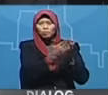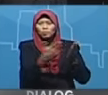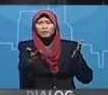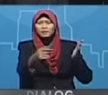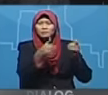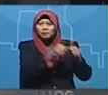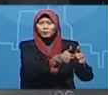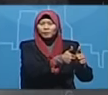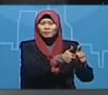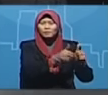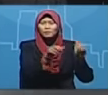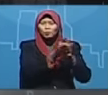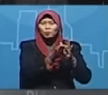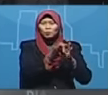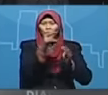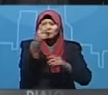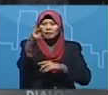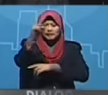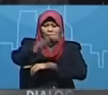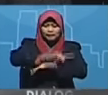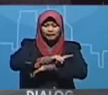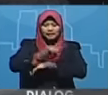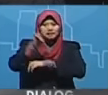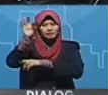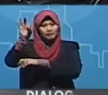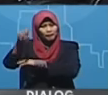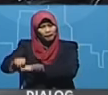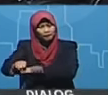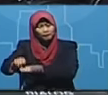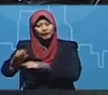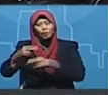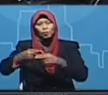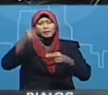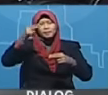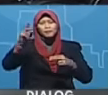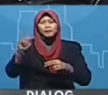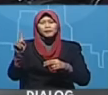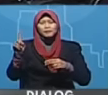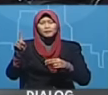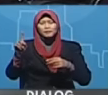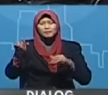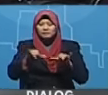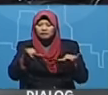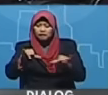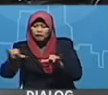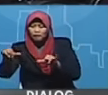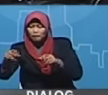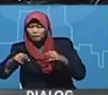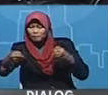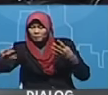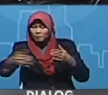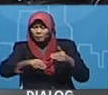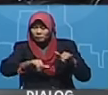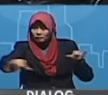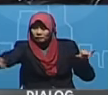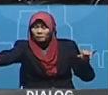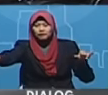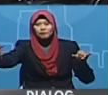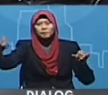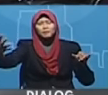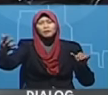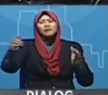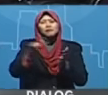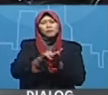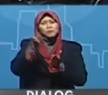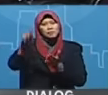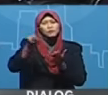ni 12 hari 9 malam, hotelnya di mana, jaraknya sepatutnya dipenuhi. Sekiranya ada apa